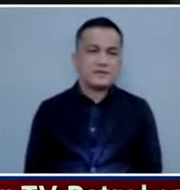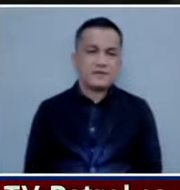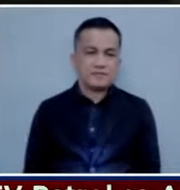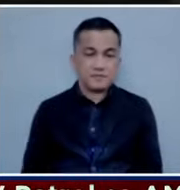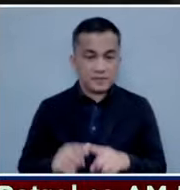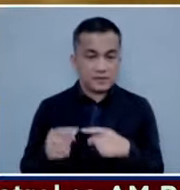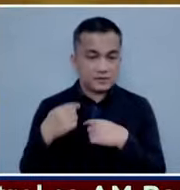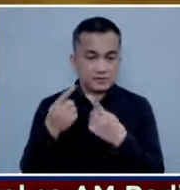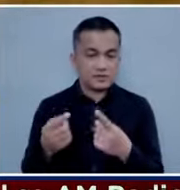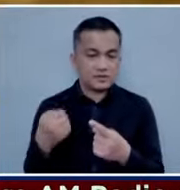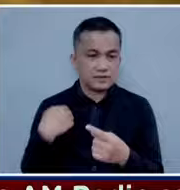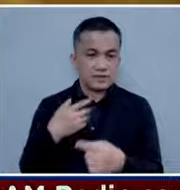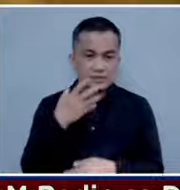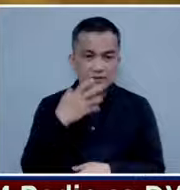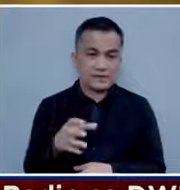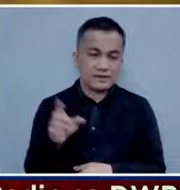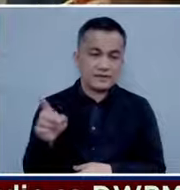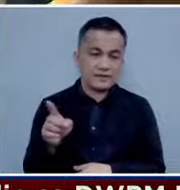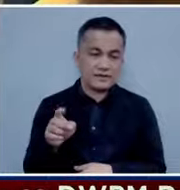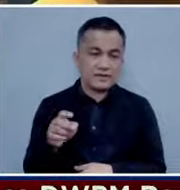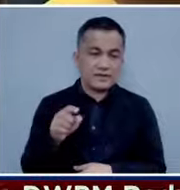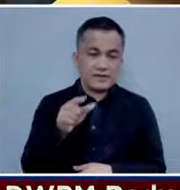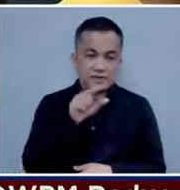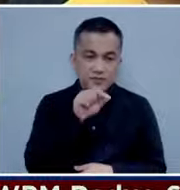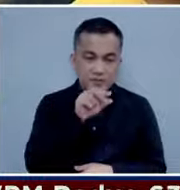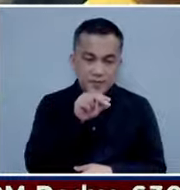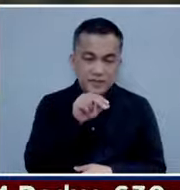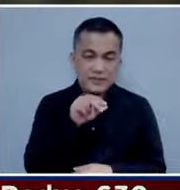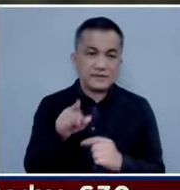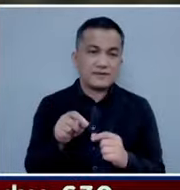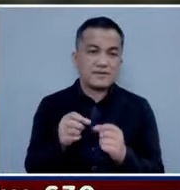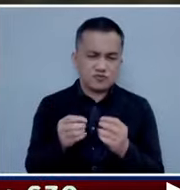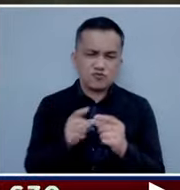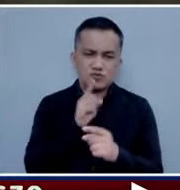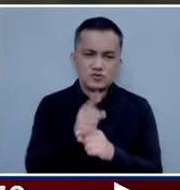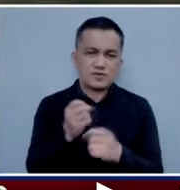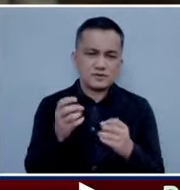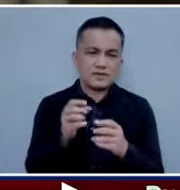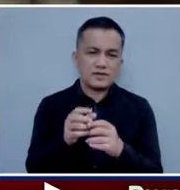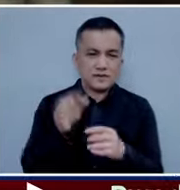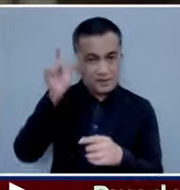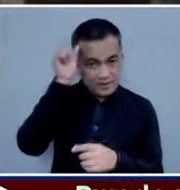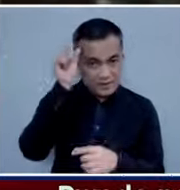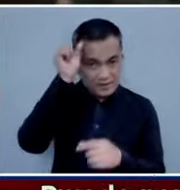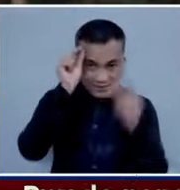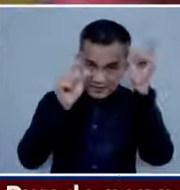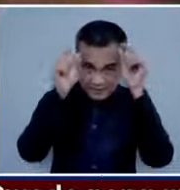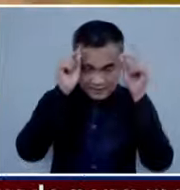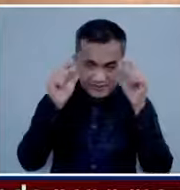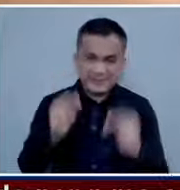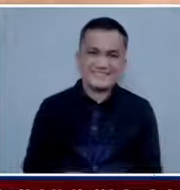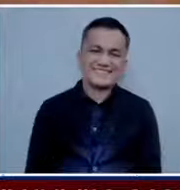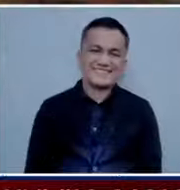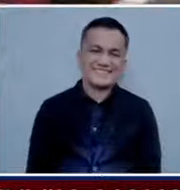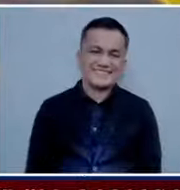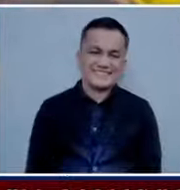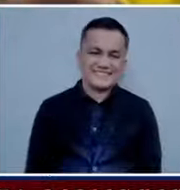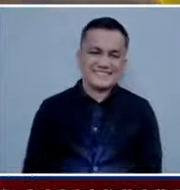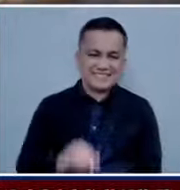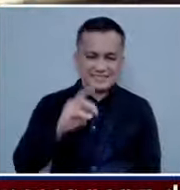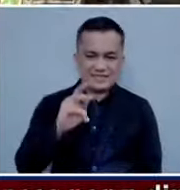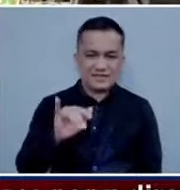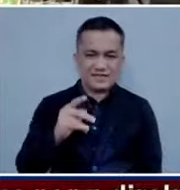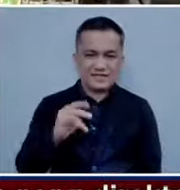hanggat mainit-init pa ang mga bibe, tiyak na mas marami pa ang magsusuot nito sa kanilang mga ulo. Jeffrey